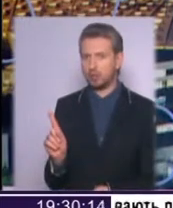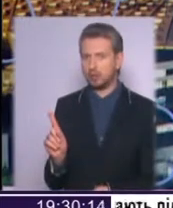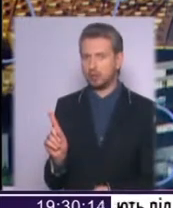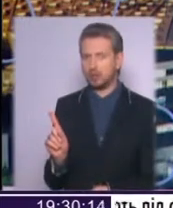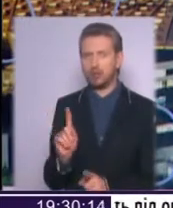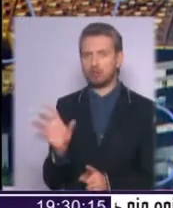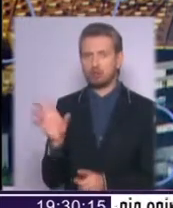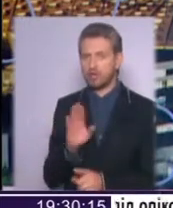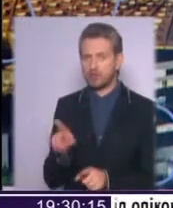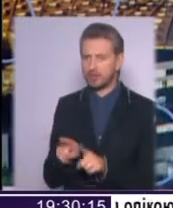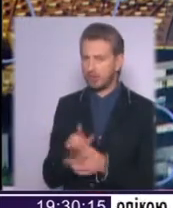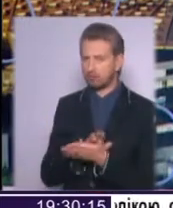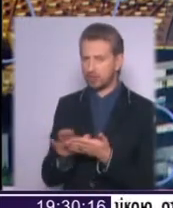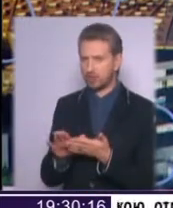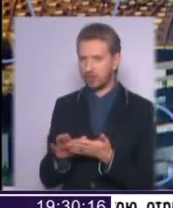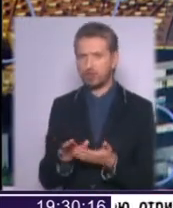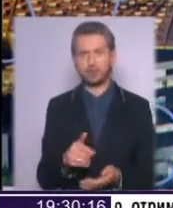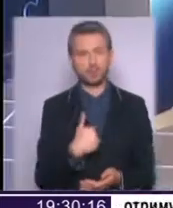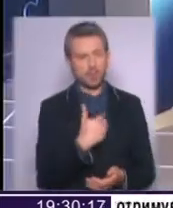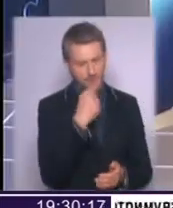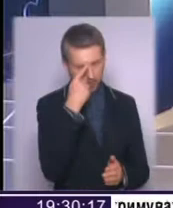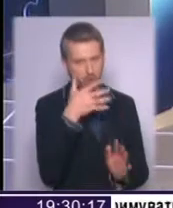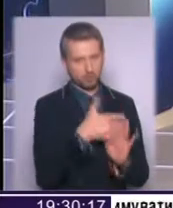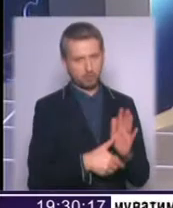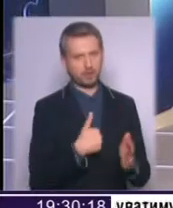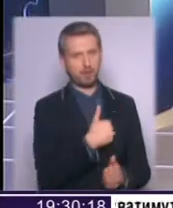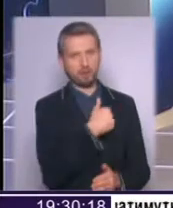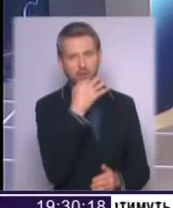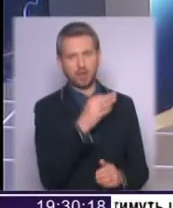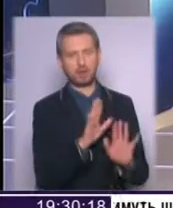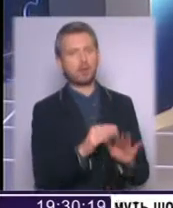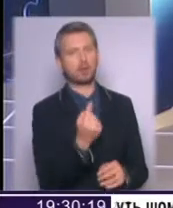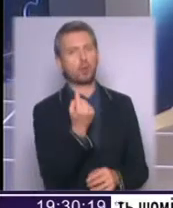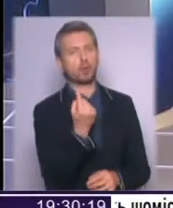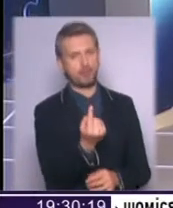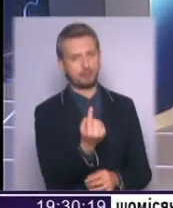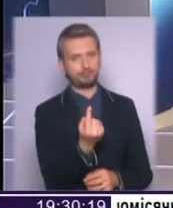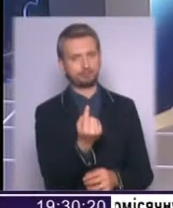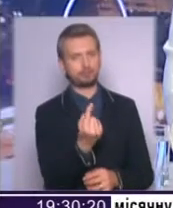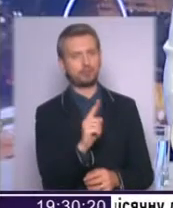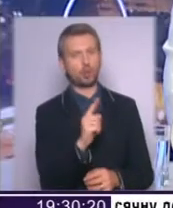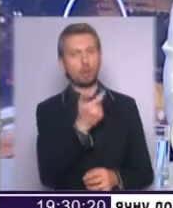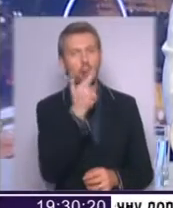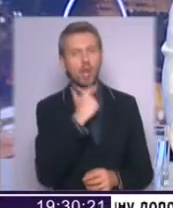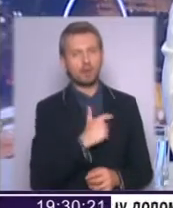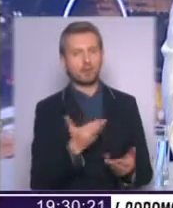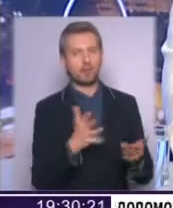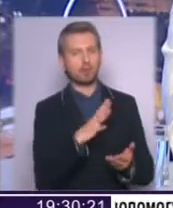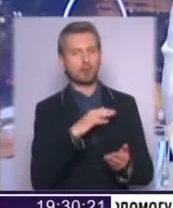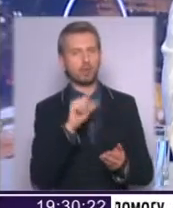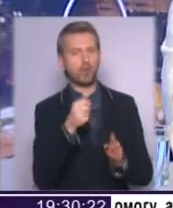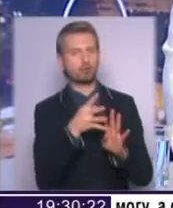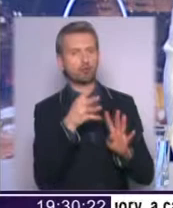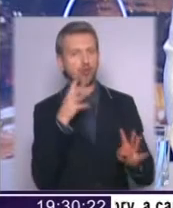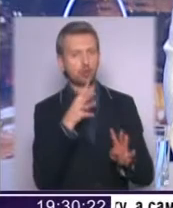що не все так чисто. Я вас зрозумів. Я хочу вам сказати тільки одне, що порядність, яка була в першу чергу